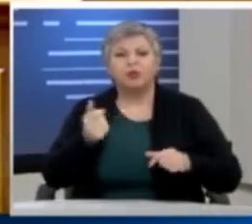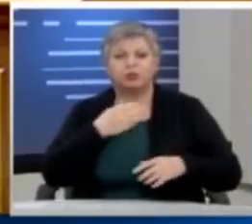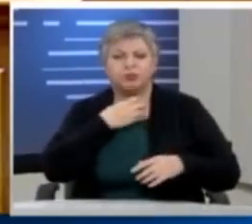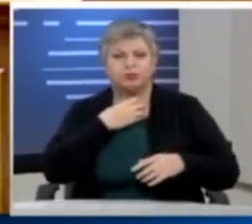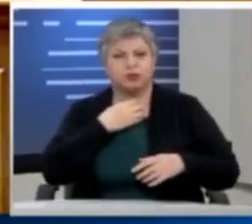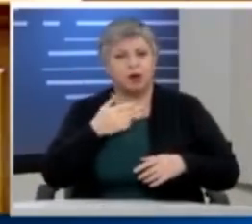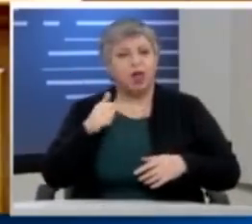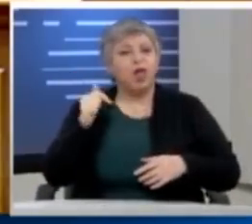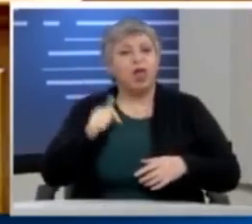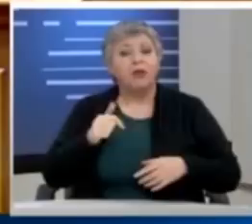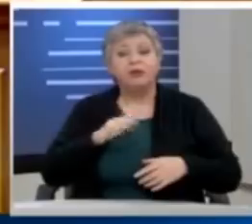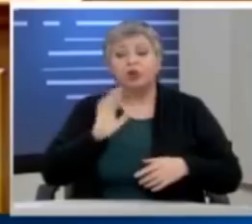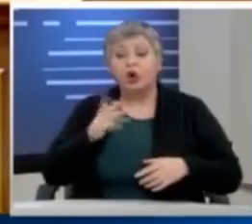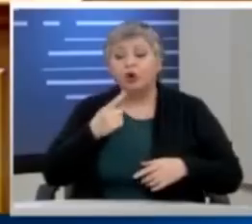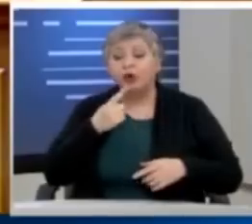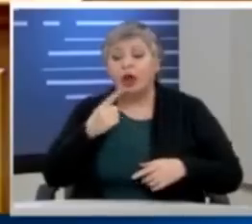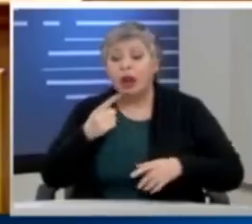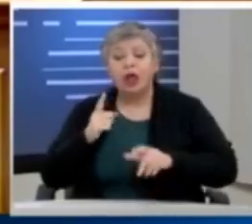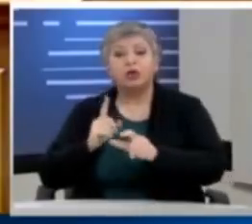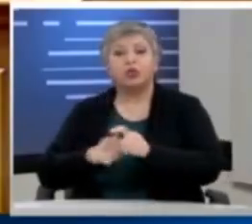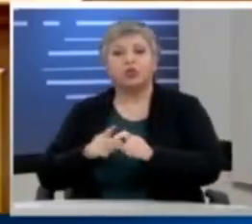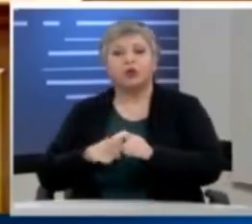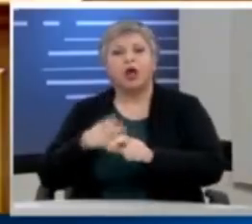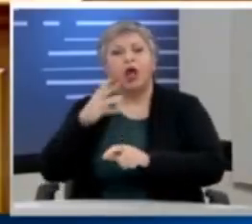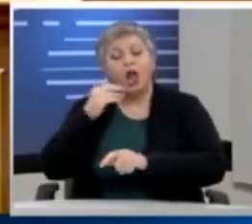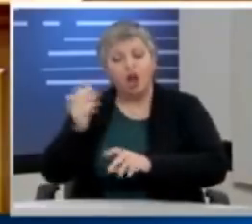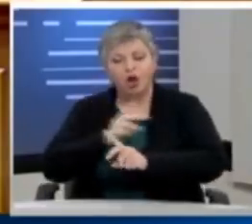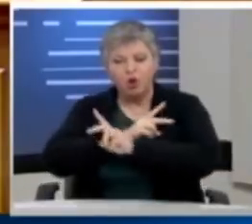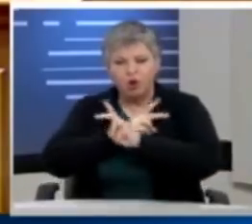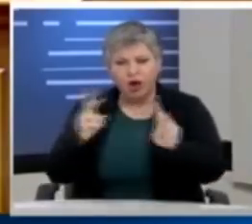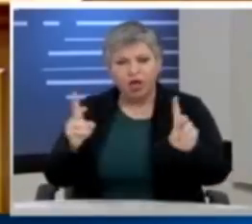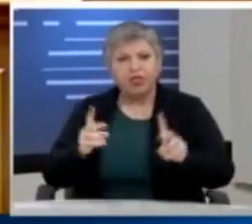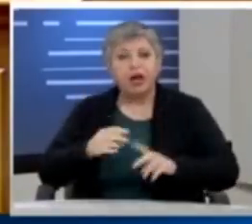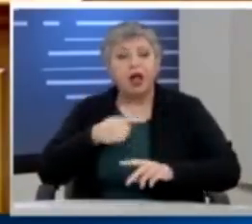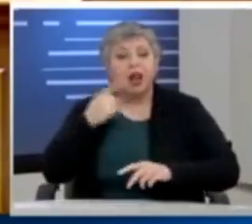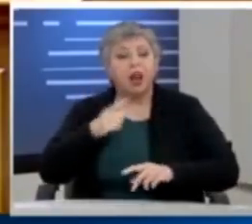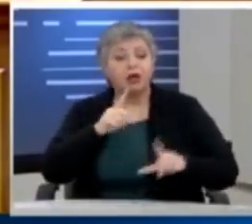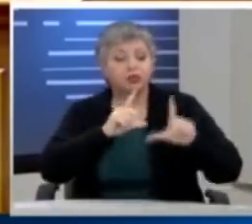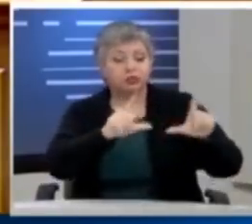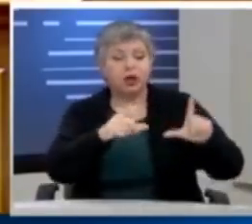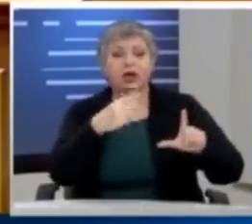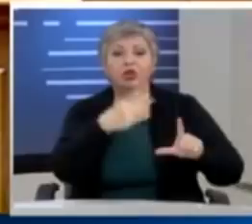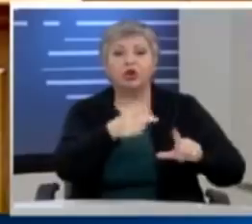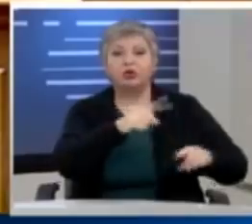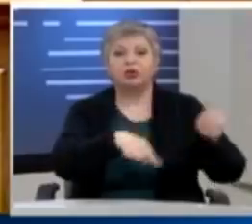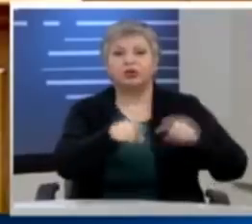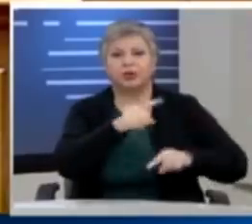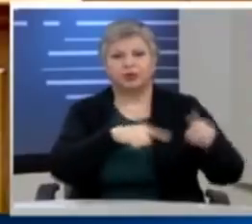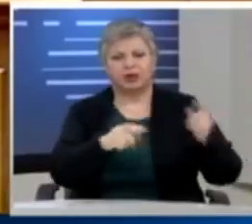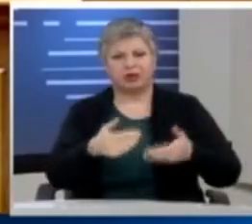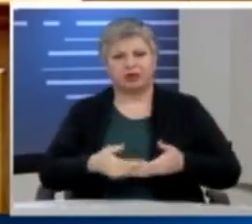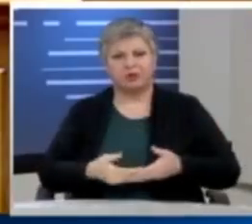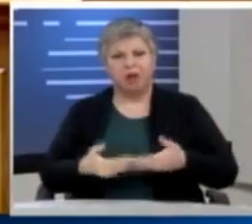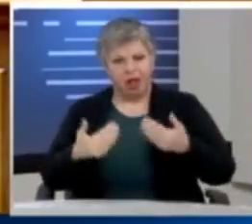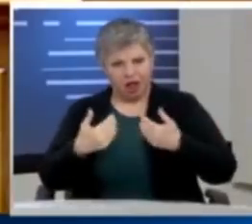ΚΚΕ, επειδή ακριβώς αποκαλύπτει πολύ καθαρά το ρόλο σας. Ό,τι και να πούμε εμείς όμως είναι λίγο. Σας